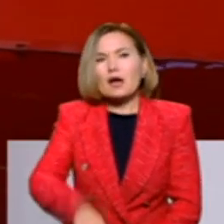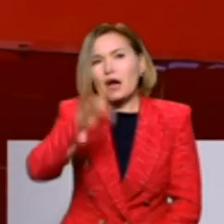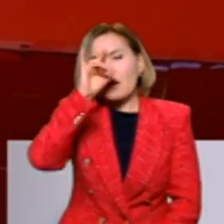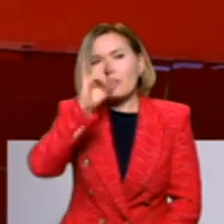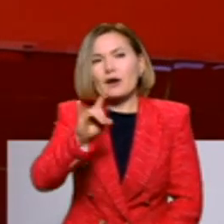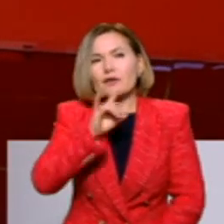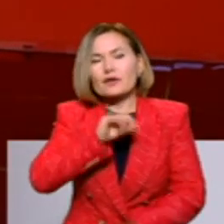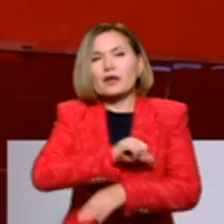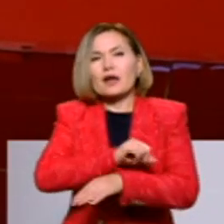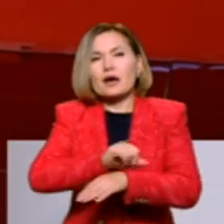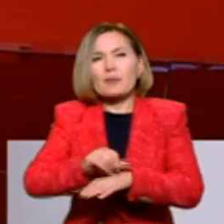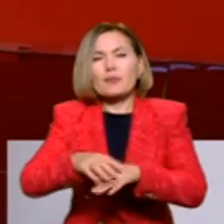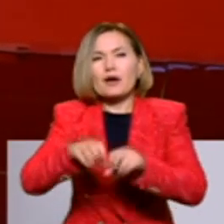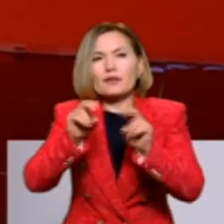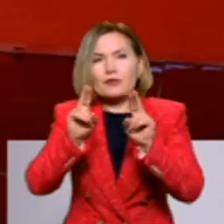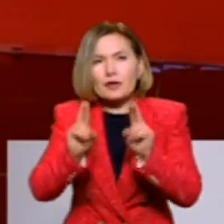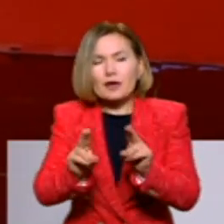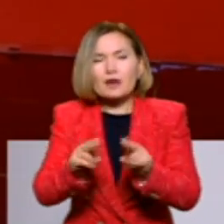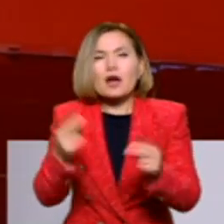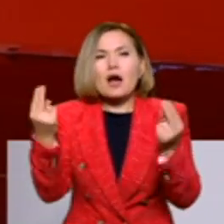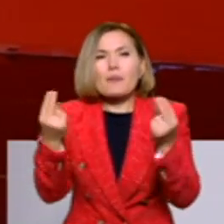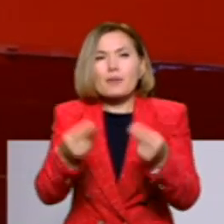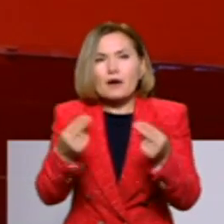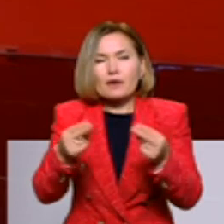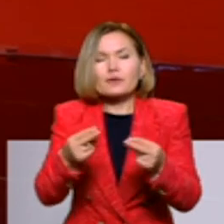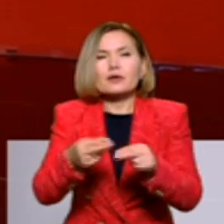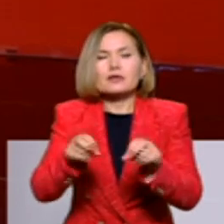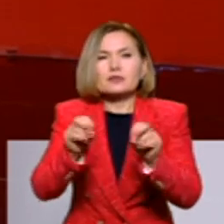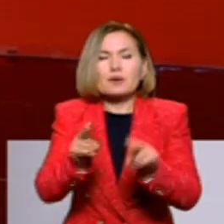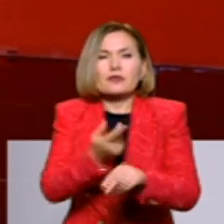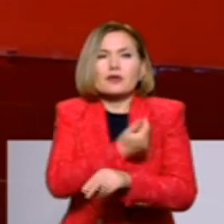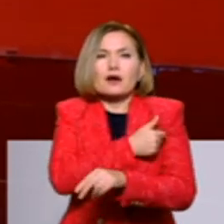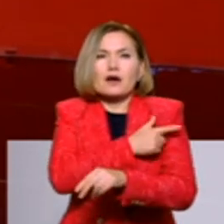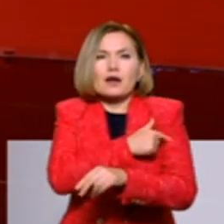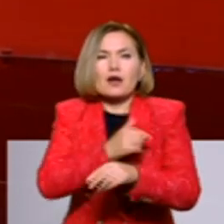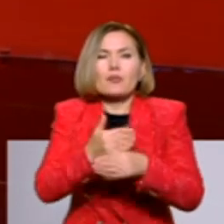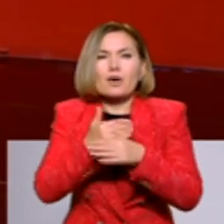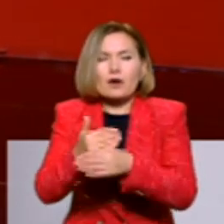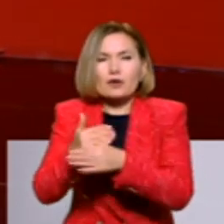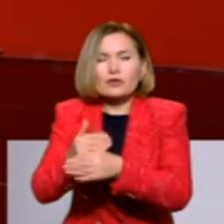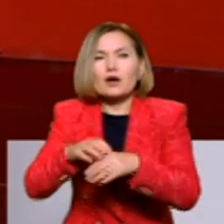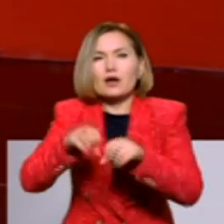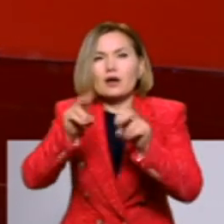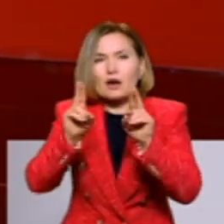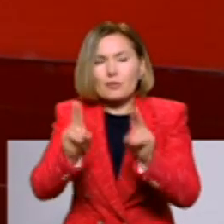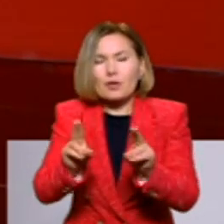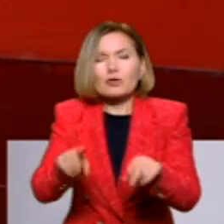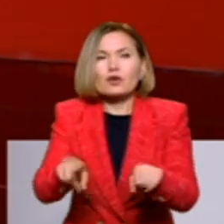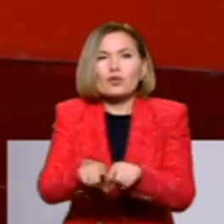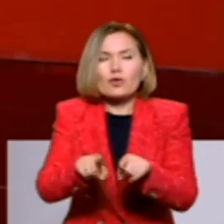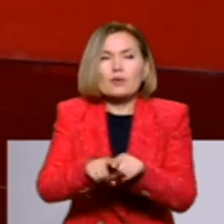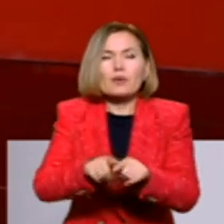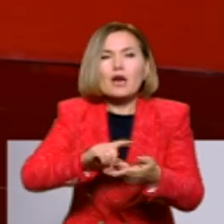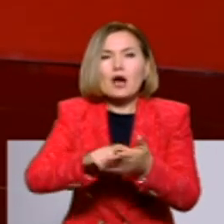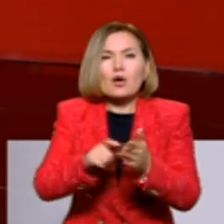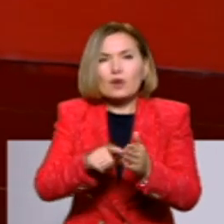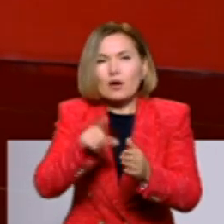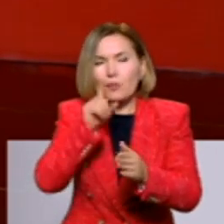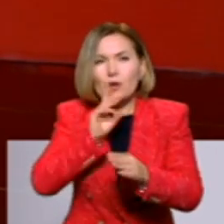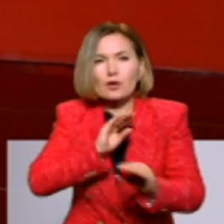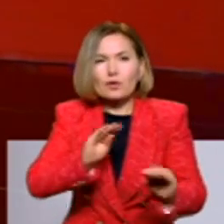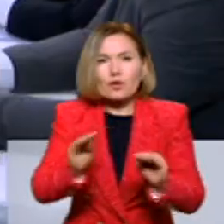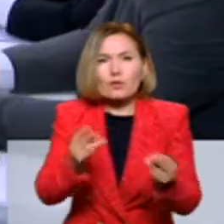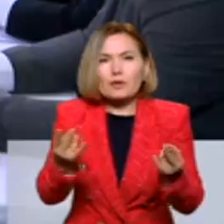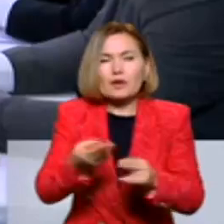Елдегі шекара қызметкерлеріне медициналық жәрдем көрсету үшін бөлімшелерді заманауи жабдықтармен қамтамасыз ету керек. Бұл